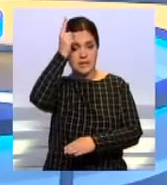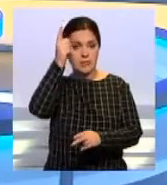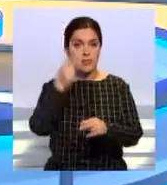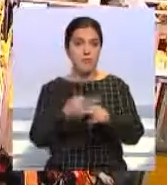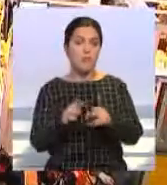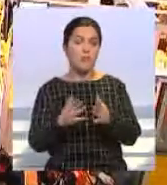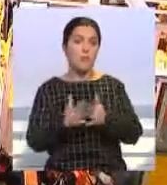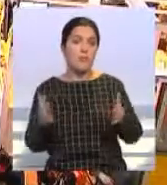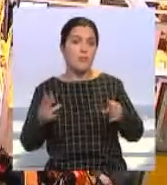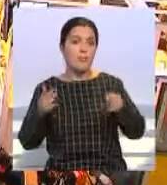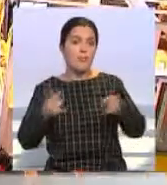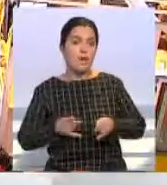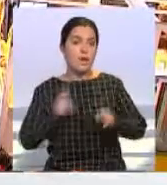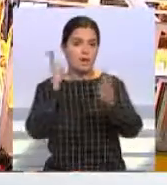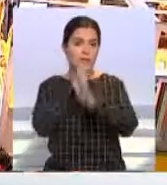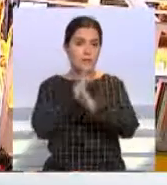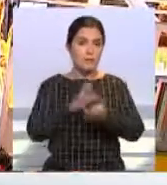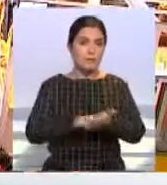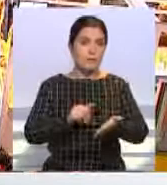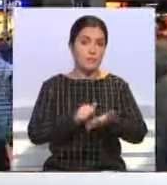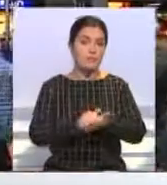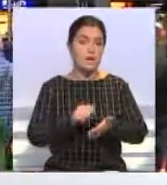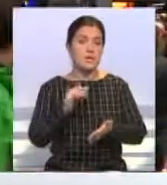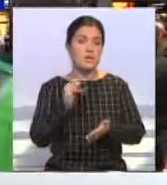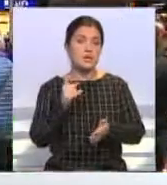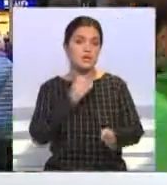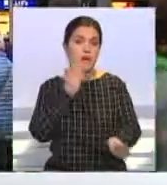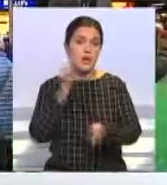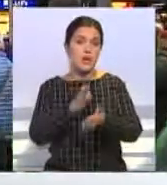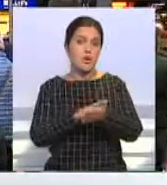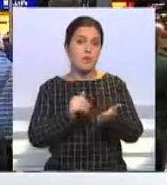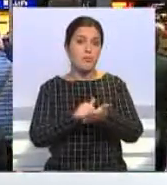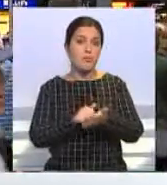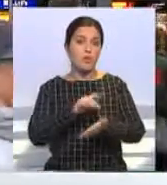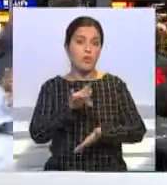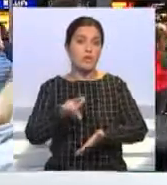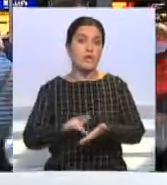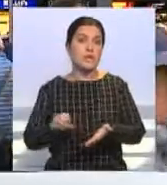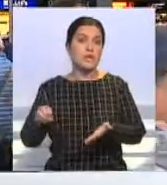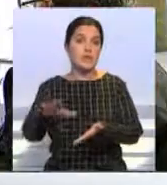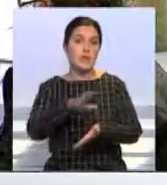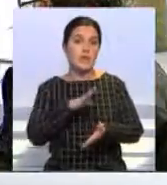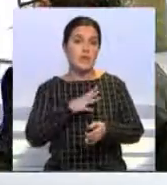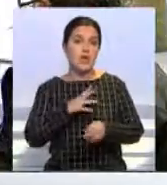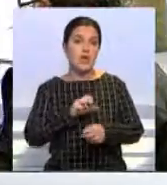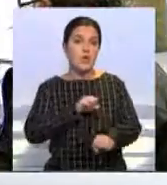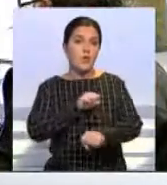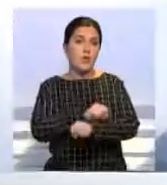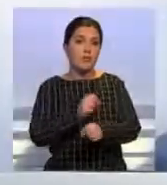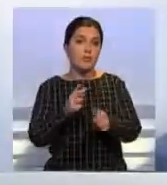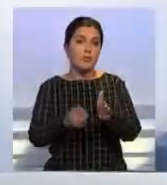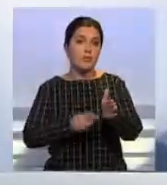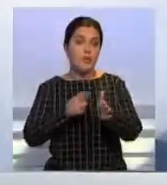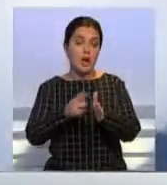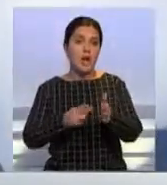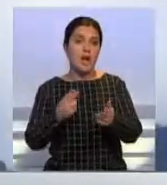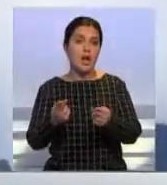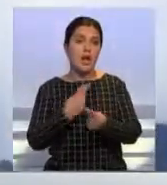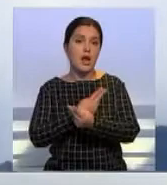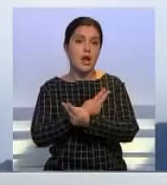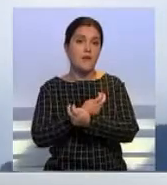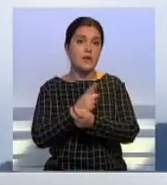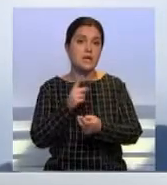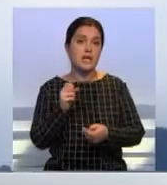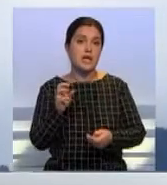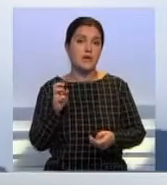больше всех пострадали от стихи напомню из-за урагана во многих городах и с было нарушено железнодорожное сообщение в австрийском